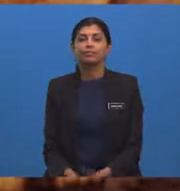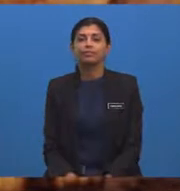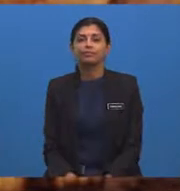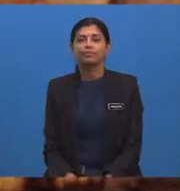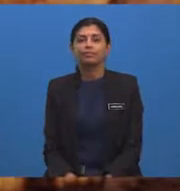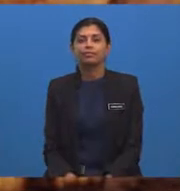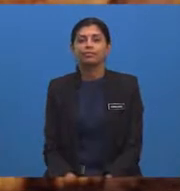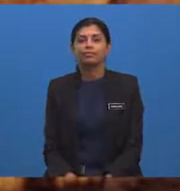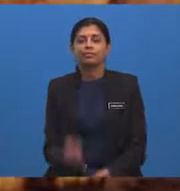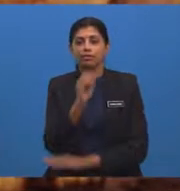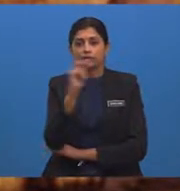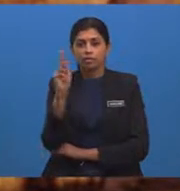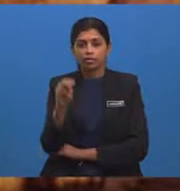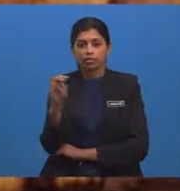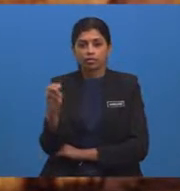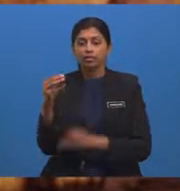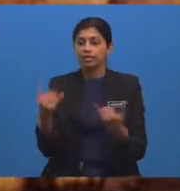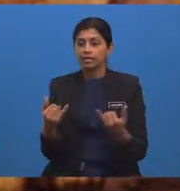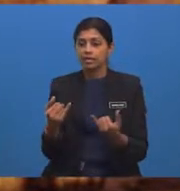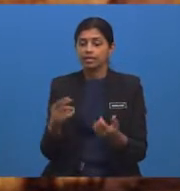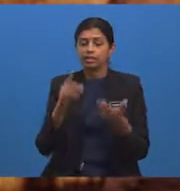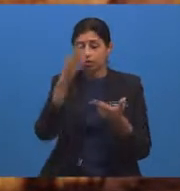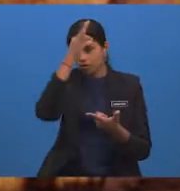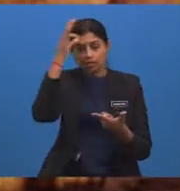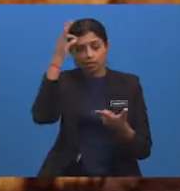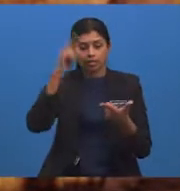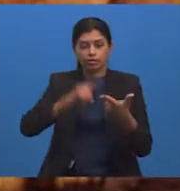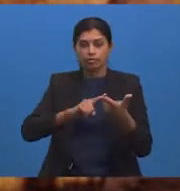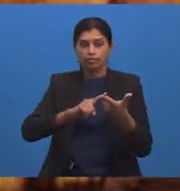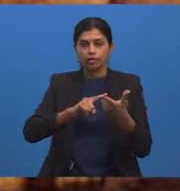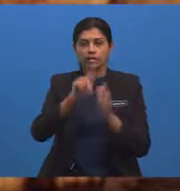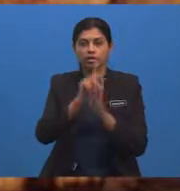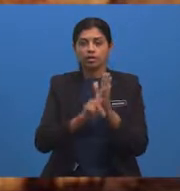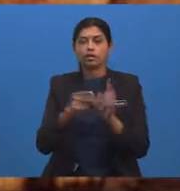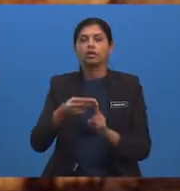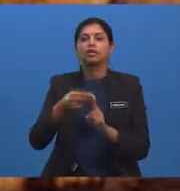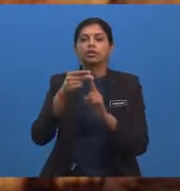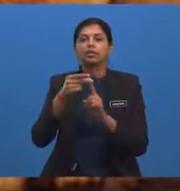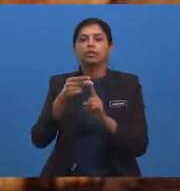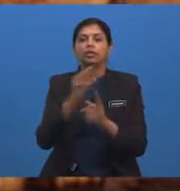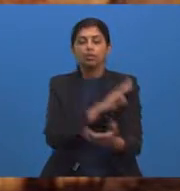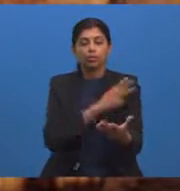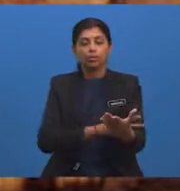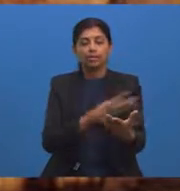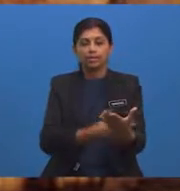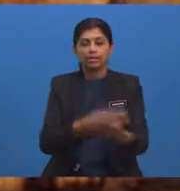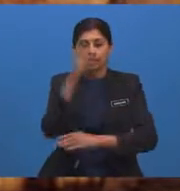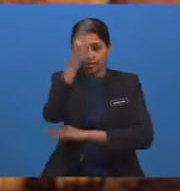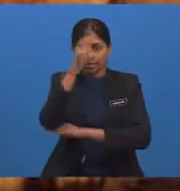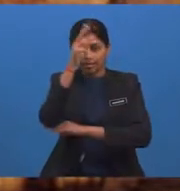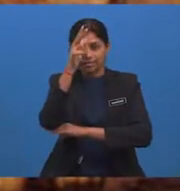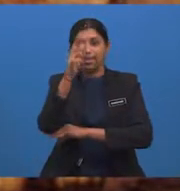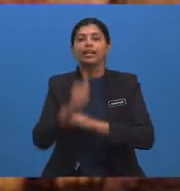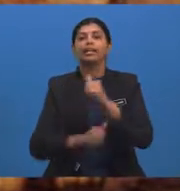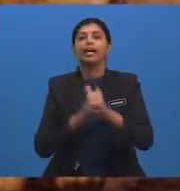Baiklah murid-murid, seterusnya kita ke faktor kedua keunikan warisan Kerajaan Alam Melayu iaitu